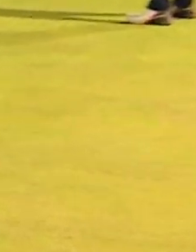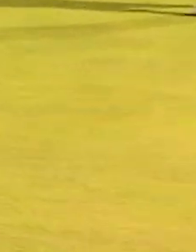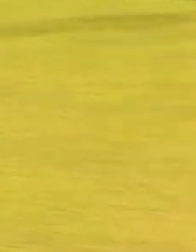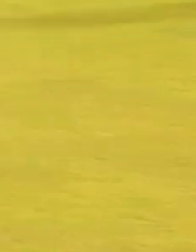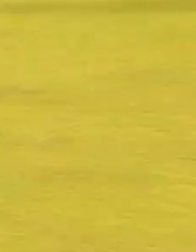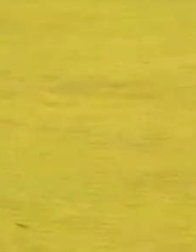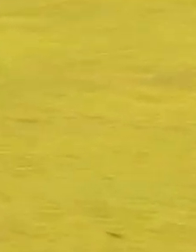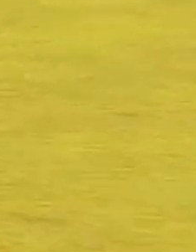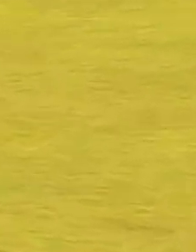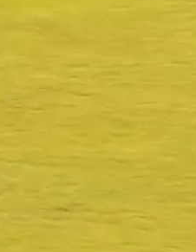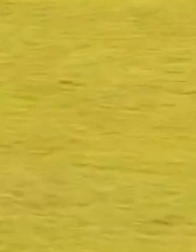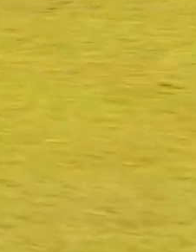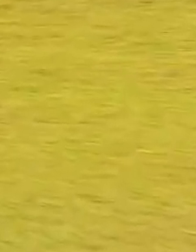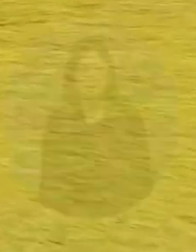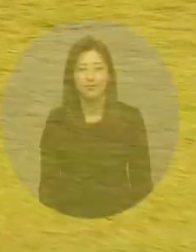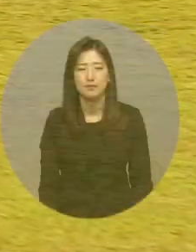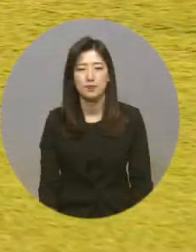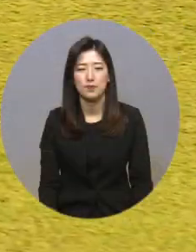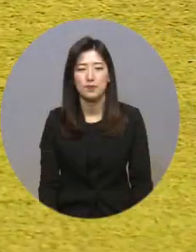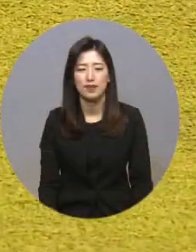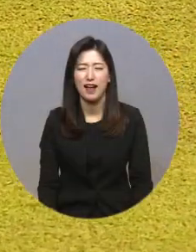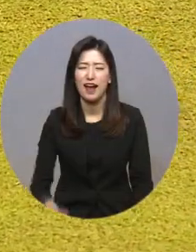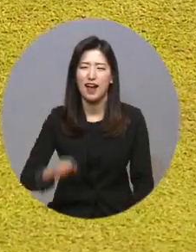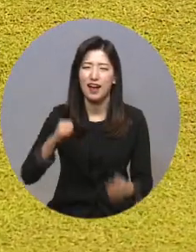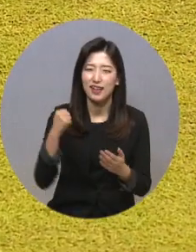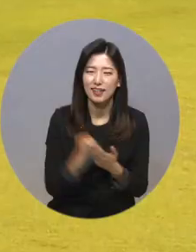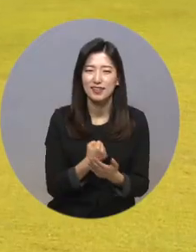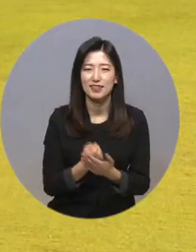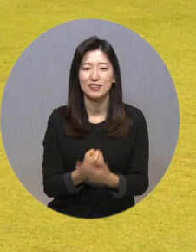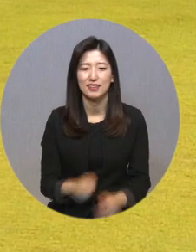아 역량 3월 아 아 아